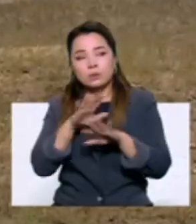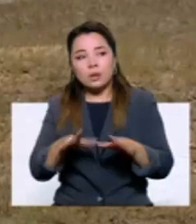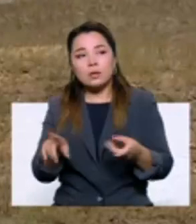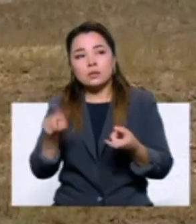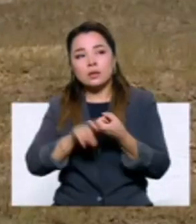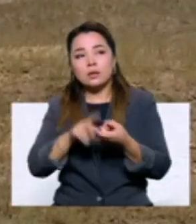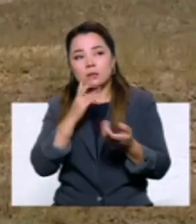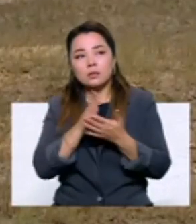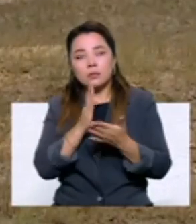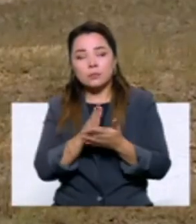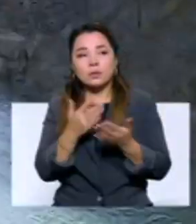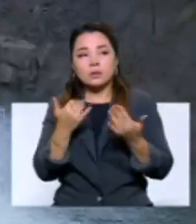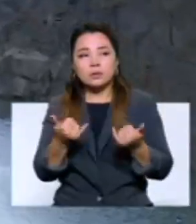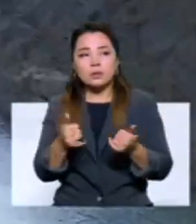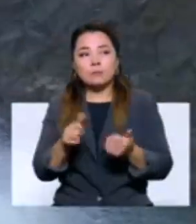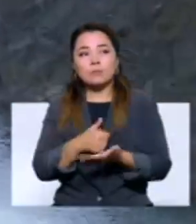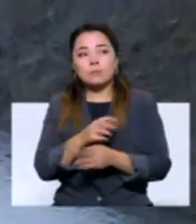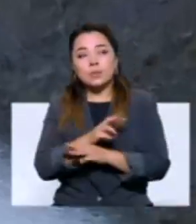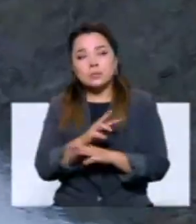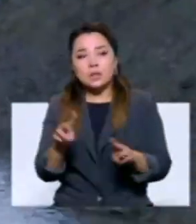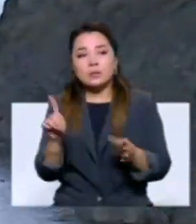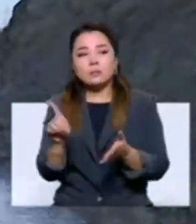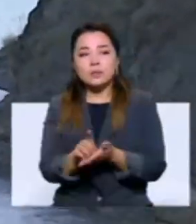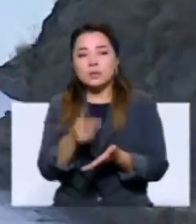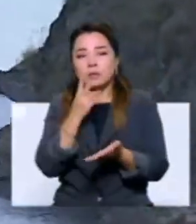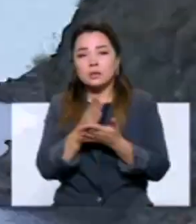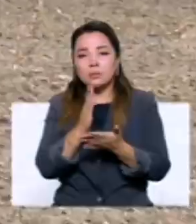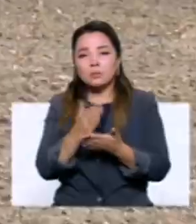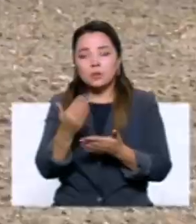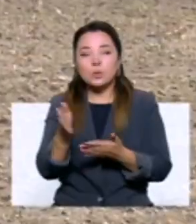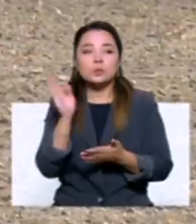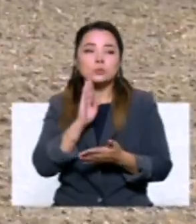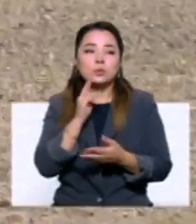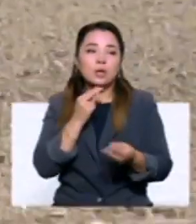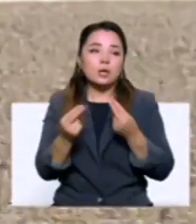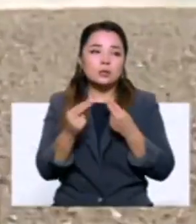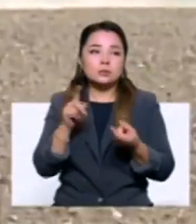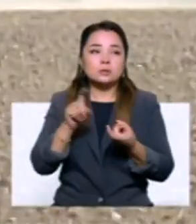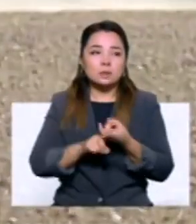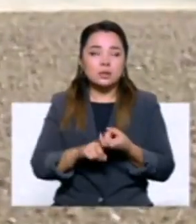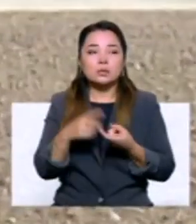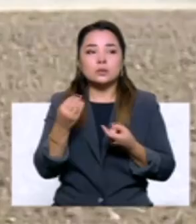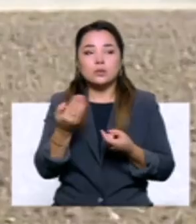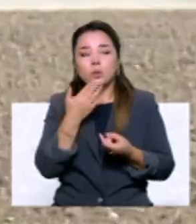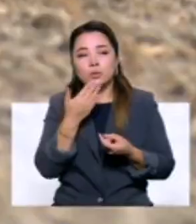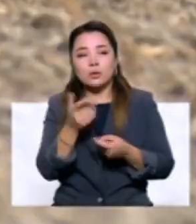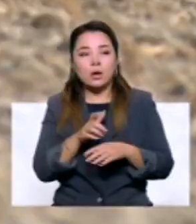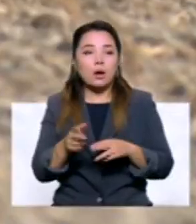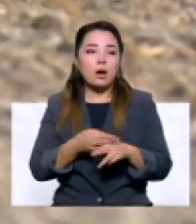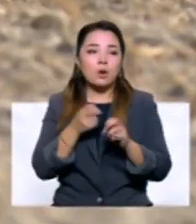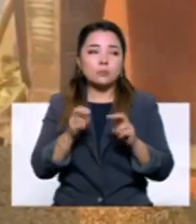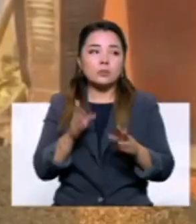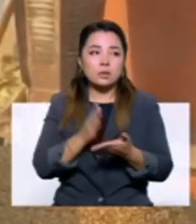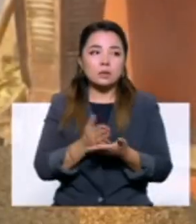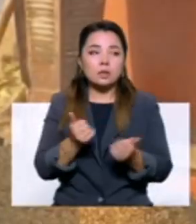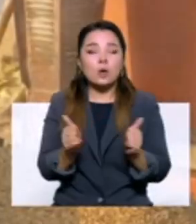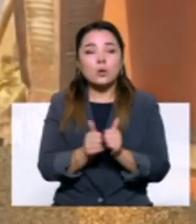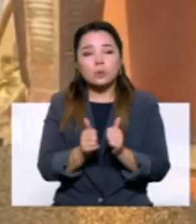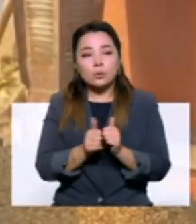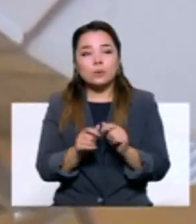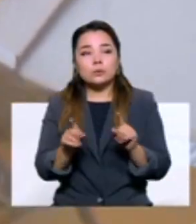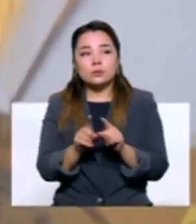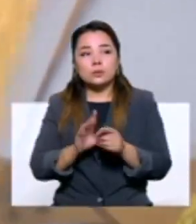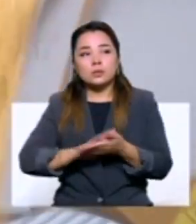тәуелді. Жаңа министрліктің ең басты міндеті де осы. Себебі су азық түліктің одан әрі ұлттың қауіпсіздігі. Ал көршілермен